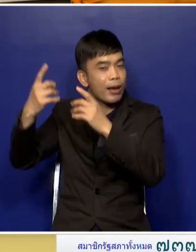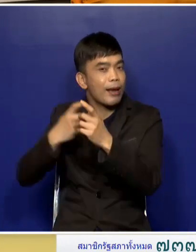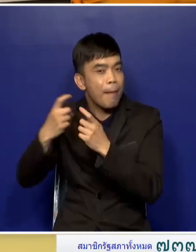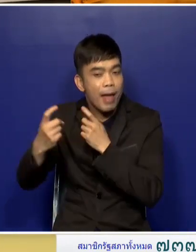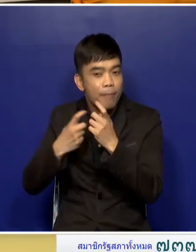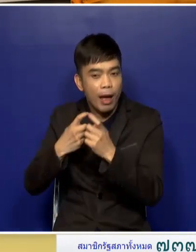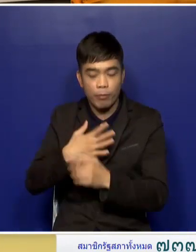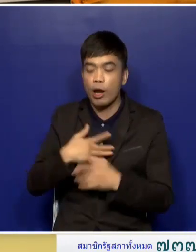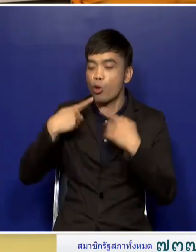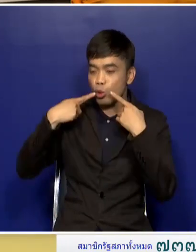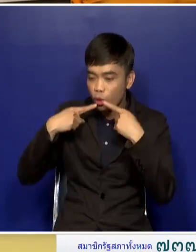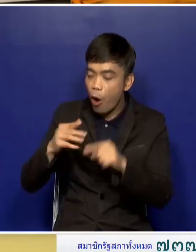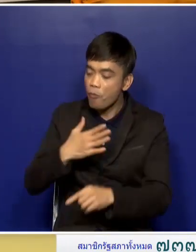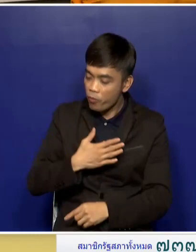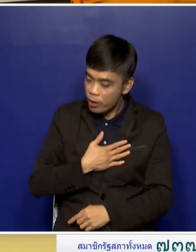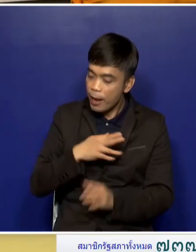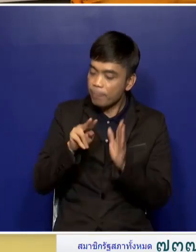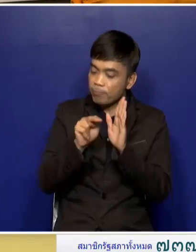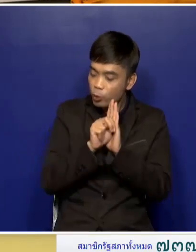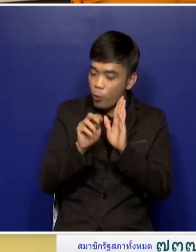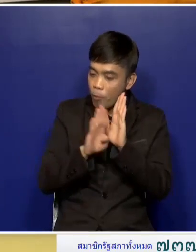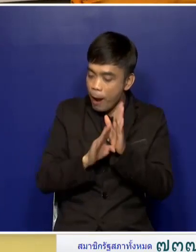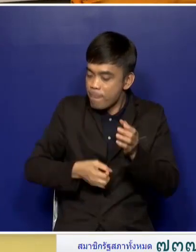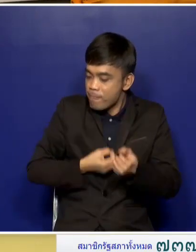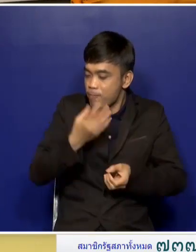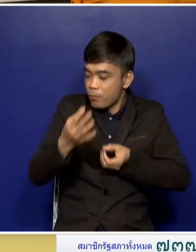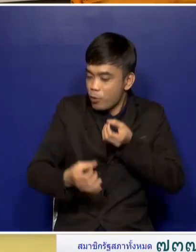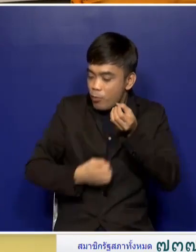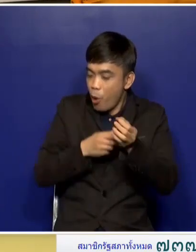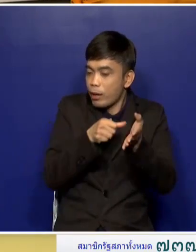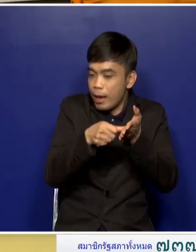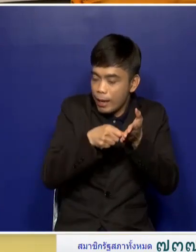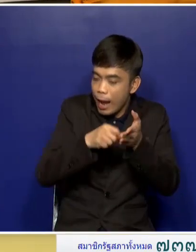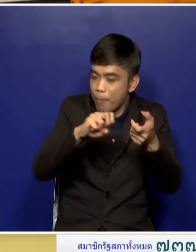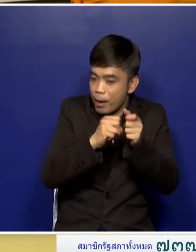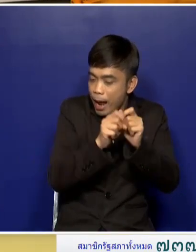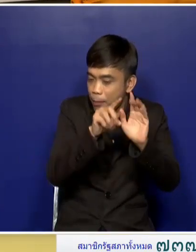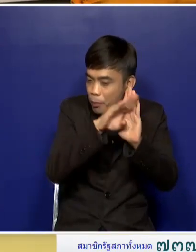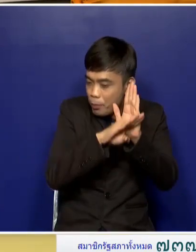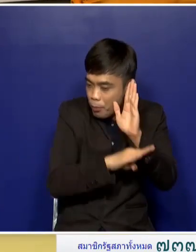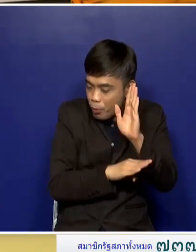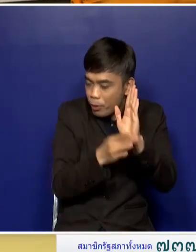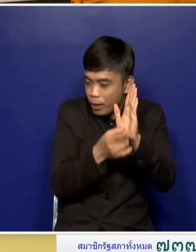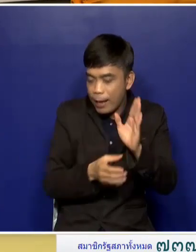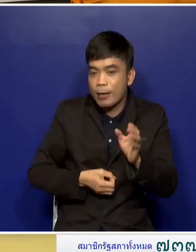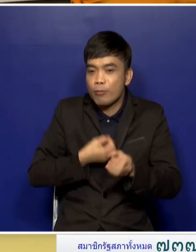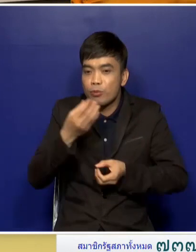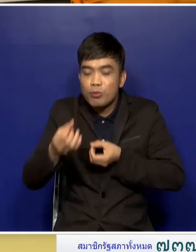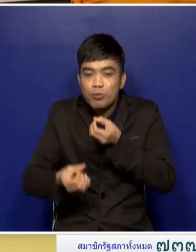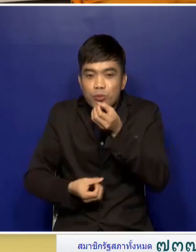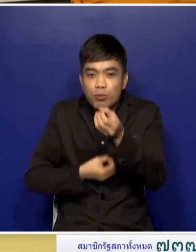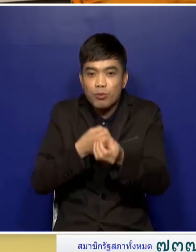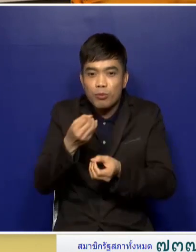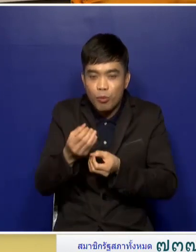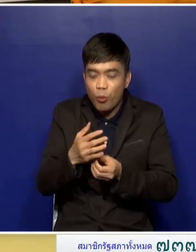ได้สอบถามผมวามีนโยบายยัไงพักทผมสงกัดนั้จะแ้ปัหาเรองนั้เรื่องนี้ยงไ่ผมสามารทำสื่อที่ผม